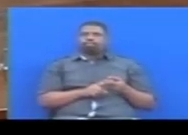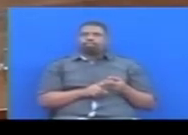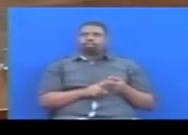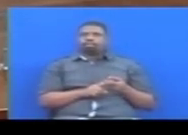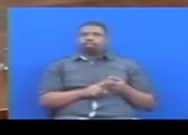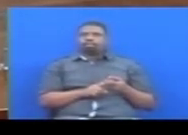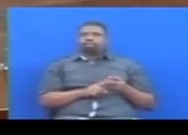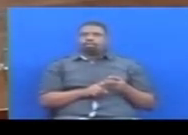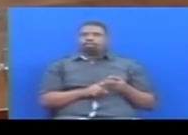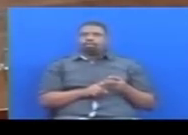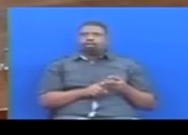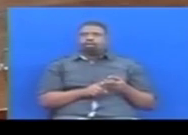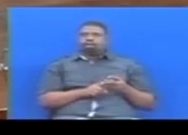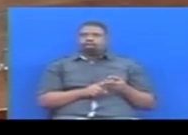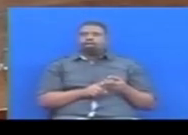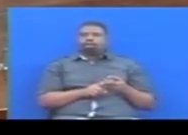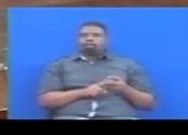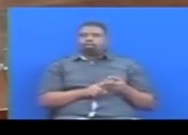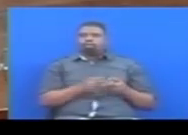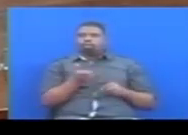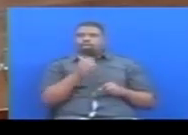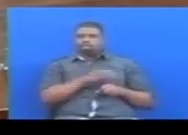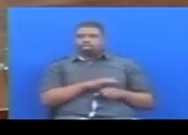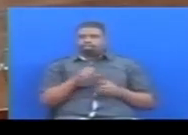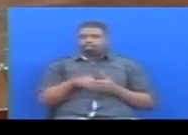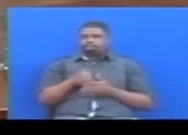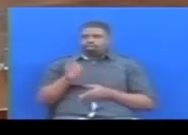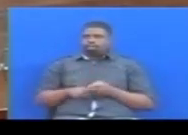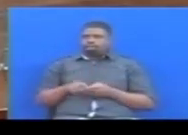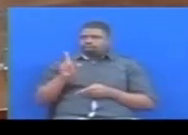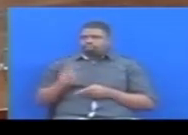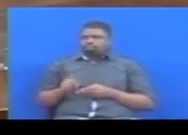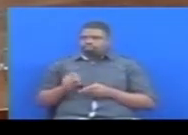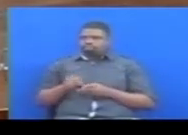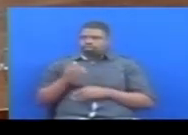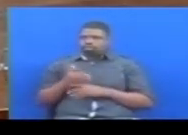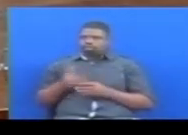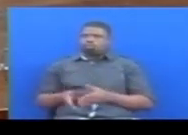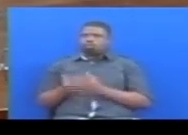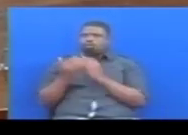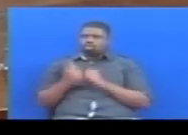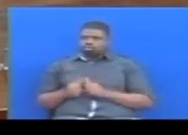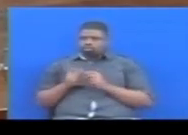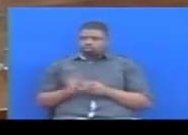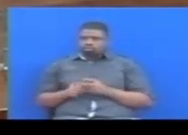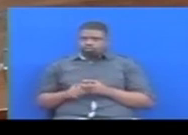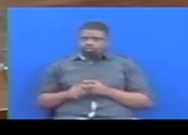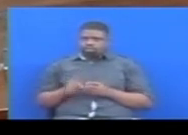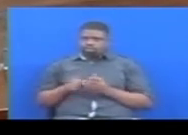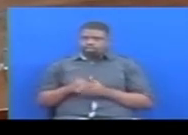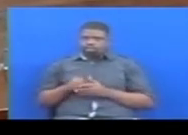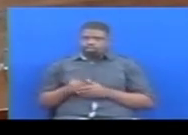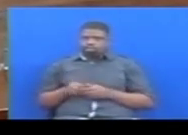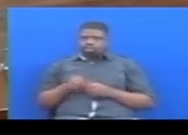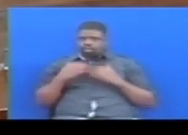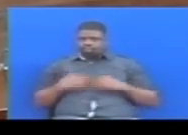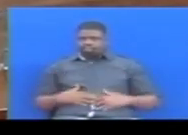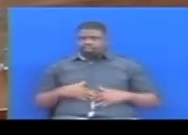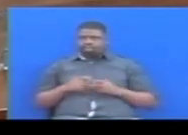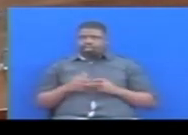vifaa, kuna utaalamu ambao wa gharama nafuu ambao tumeendelea kuwajengea uwezo wataalamu wetu wa kutolea huduma za afya na jamii kwa